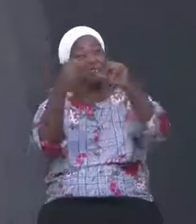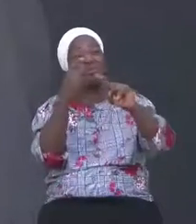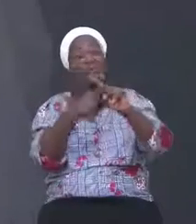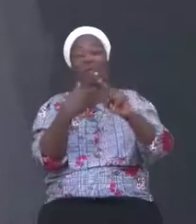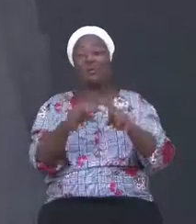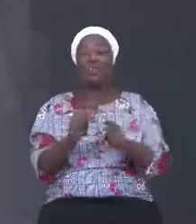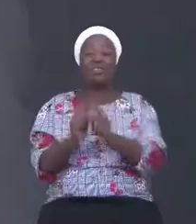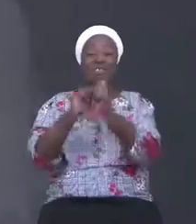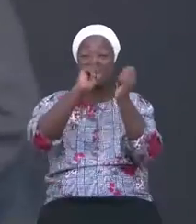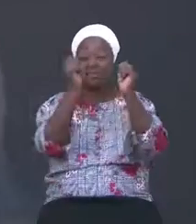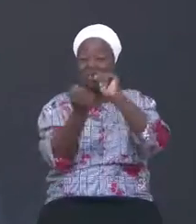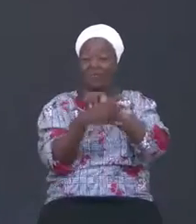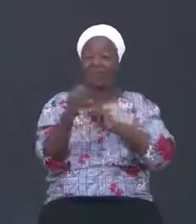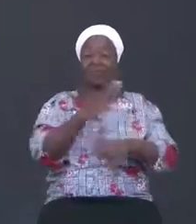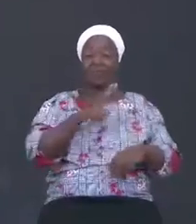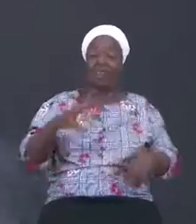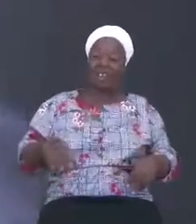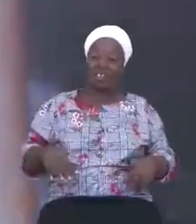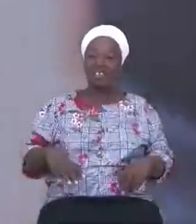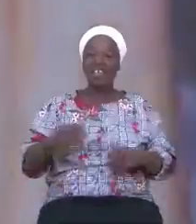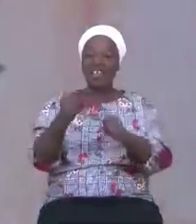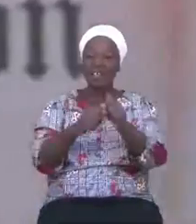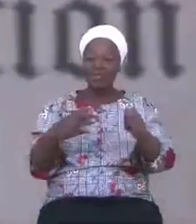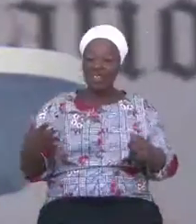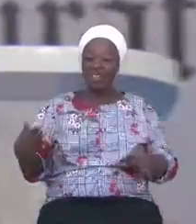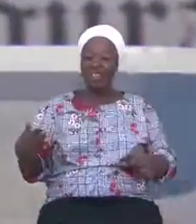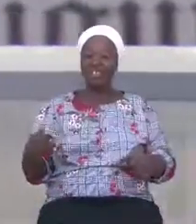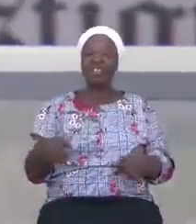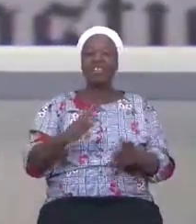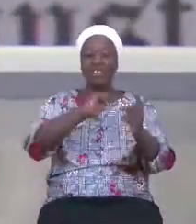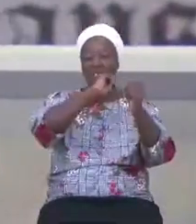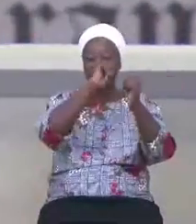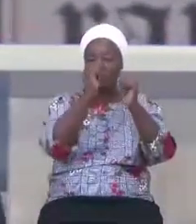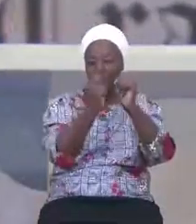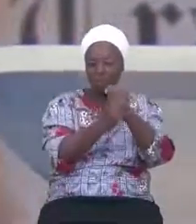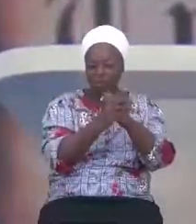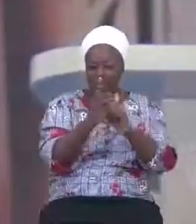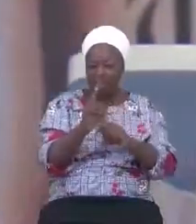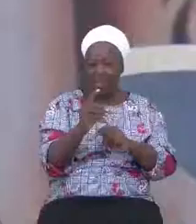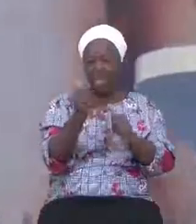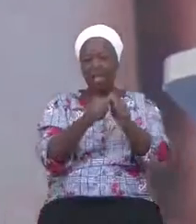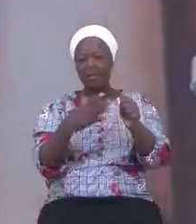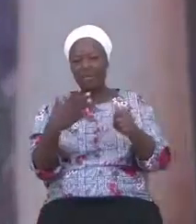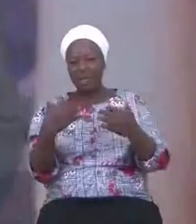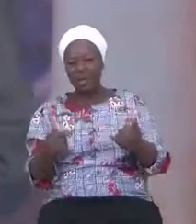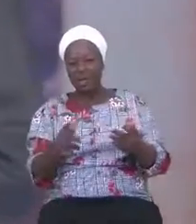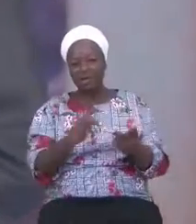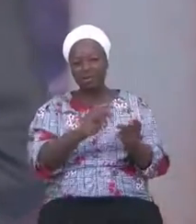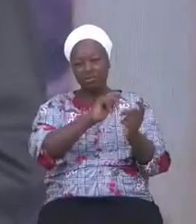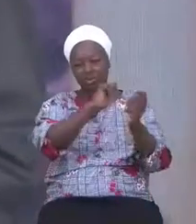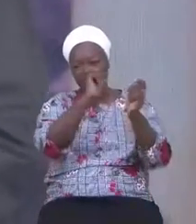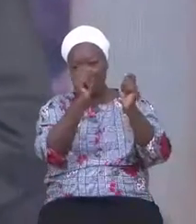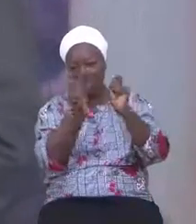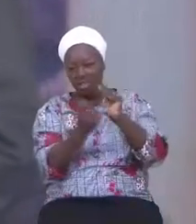la transfiguration de Christ, tout sera transformé. Tout sera transfiguré.